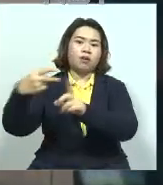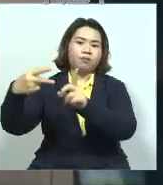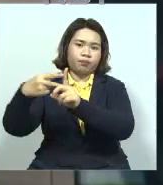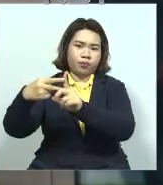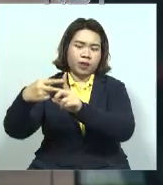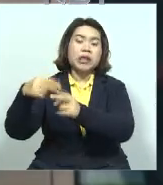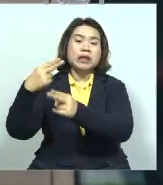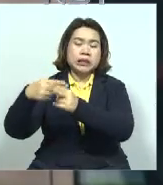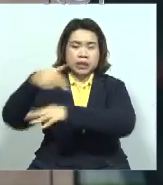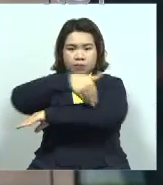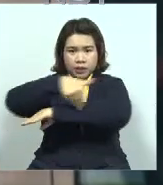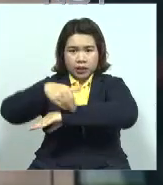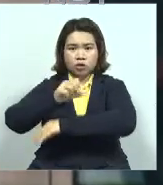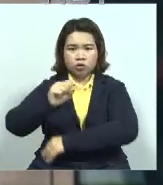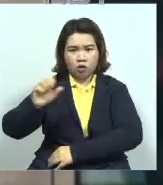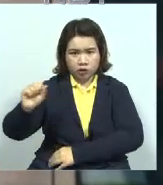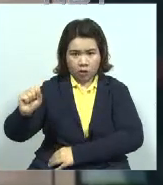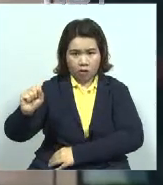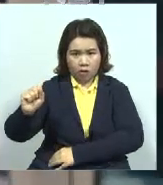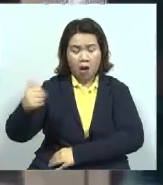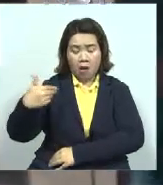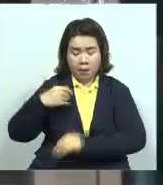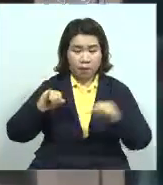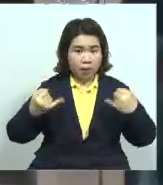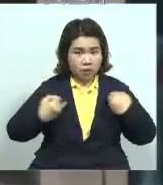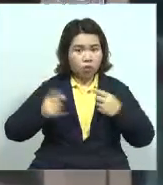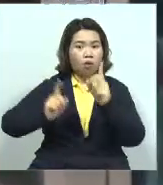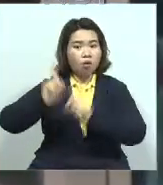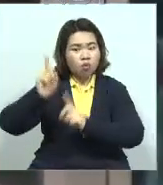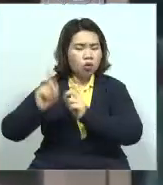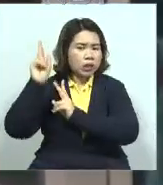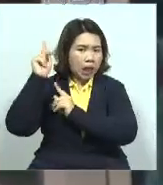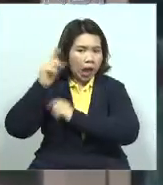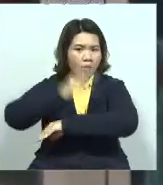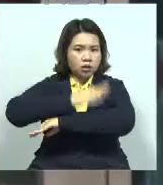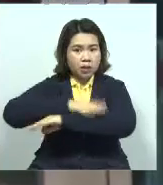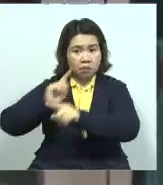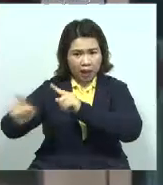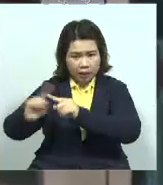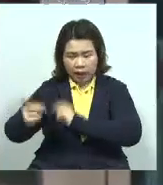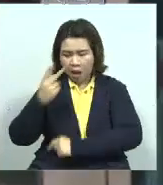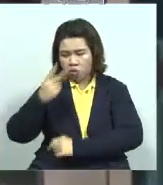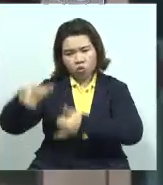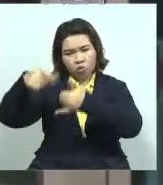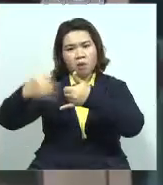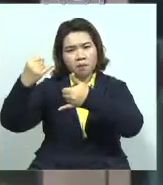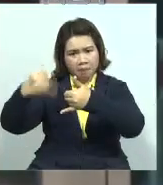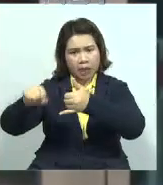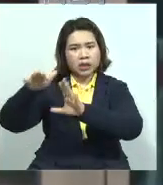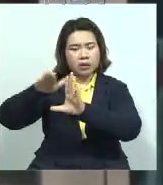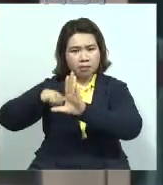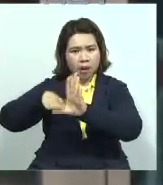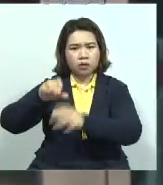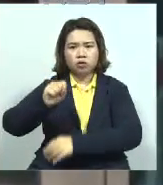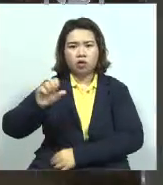บบัญชีรายชื่อเป็นผู้ถือหุ้นในกิจการหนังสือพิมพ์หรือสื่อมวลชนใดอันเป็นลักษณะต้องห้ามไม่ให้มีสิทธิ์สมัครรับเลือกตั้ง